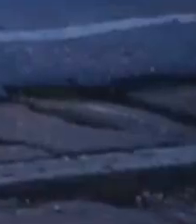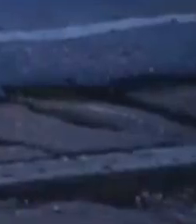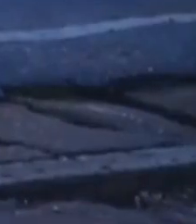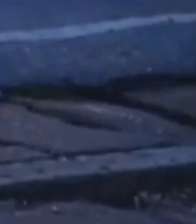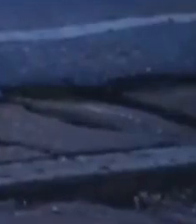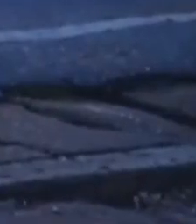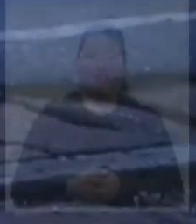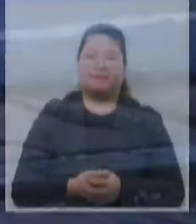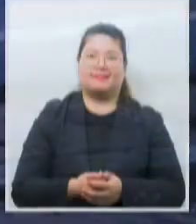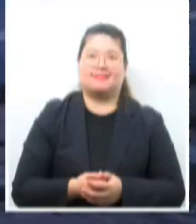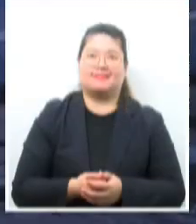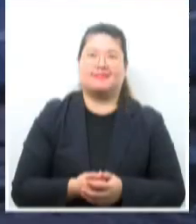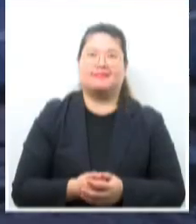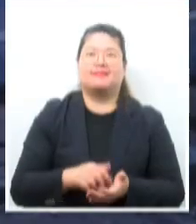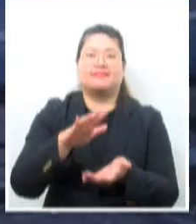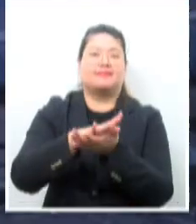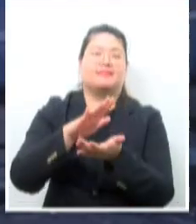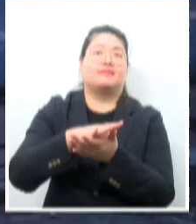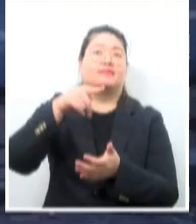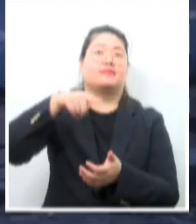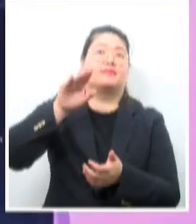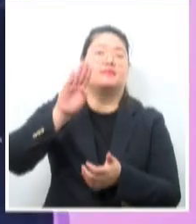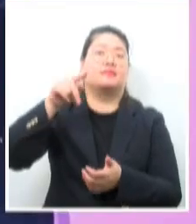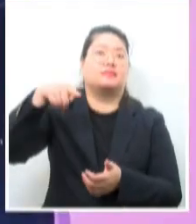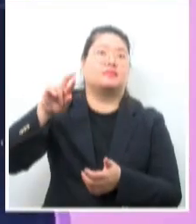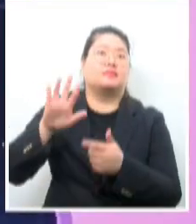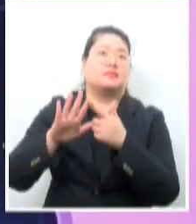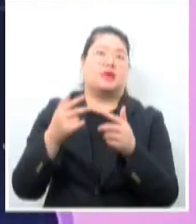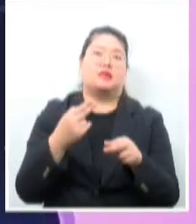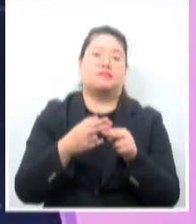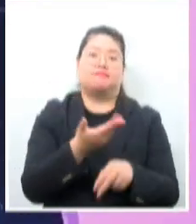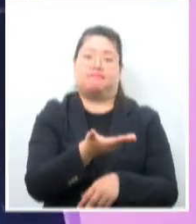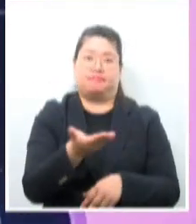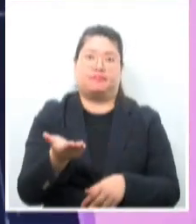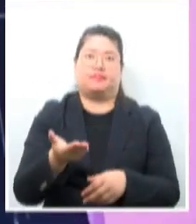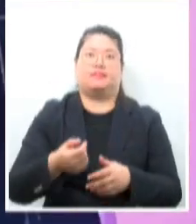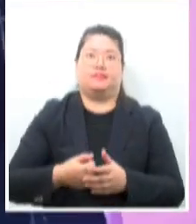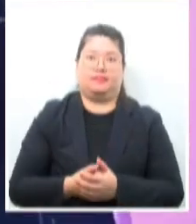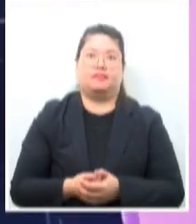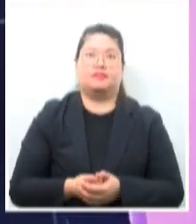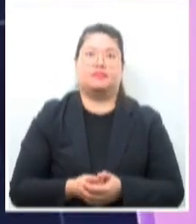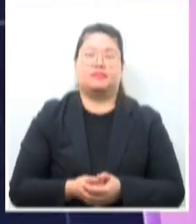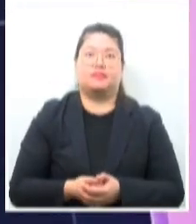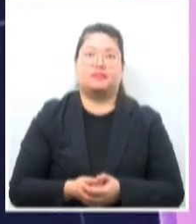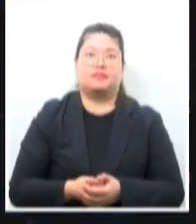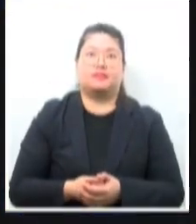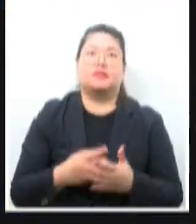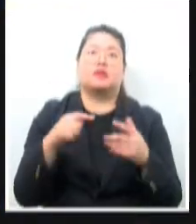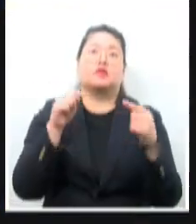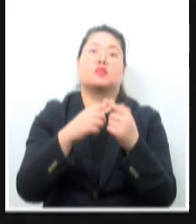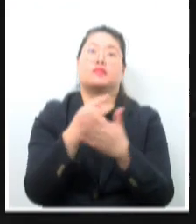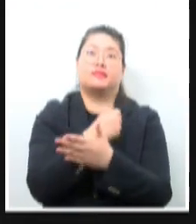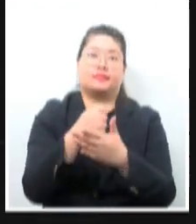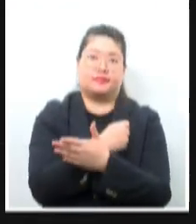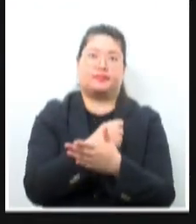โรงเรียนชุมชนบ้านพบพระตั้งอยู่เลขที่138หมู่2ตำบลพบพระอำเภอพบพระจังหวัดตากอ